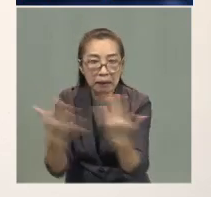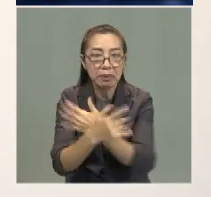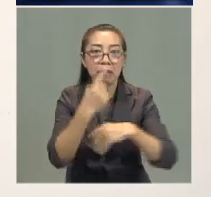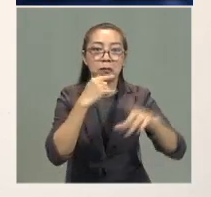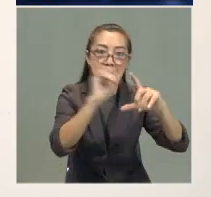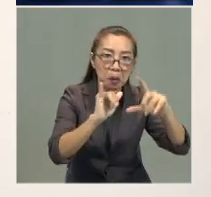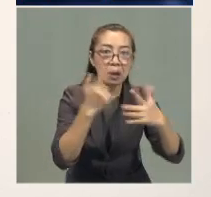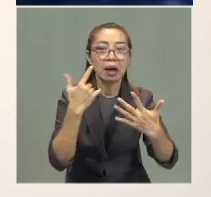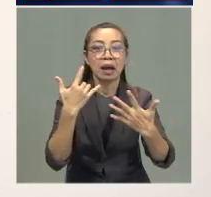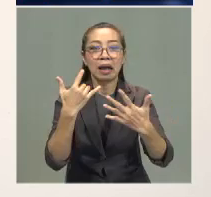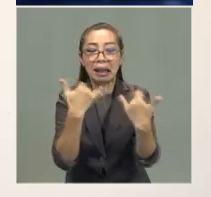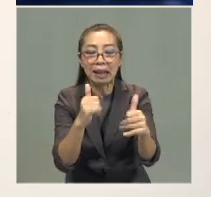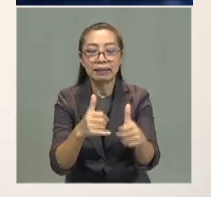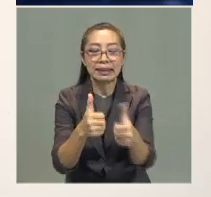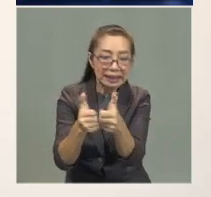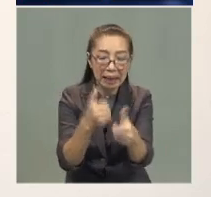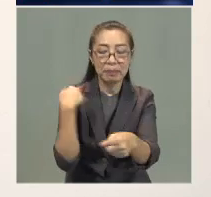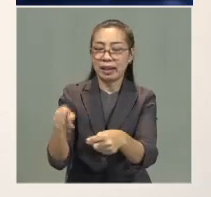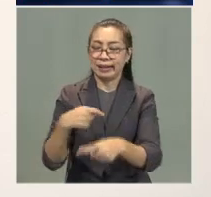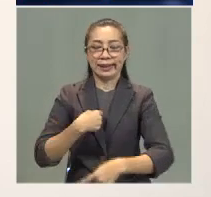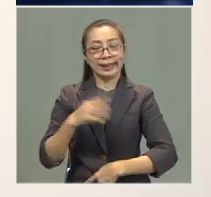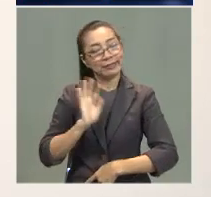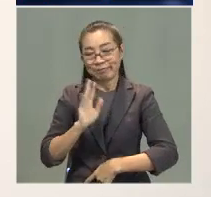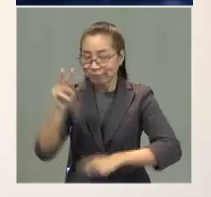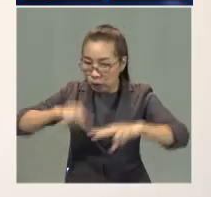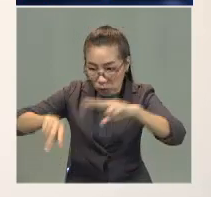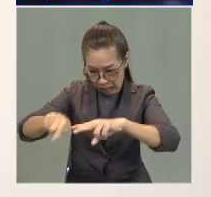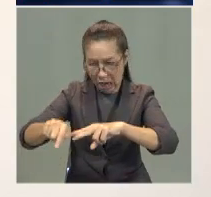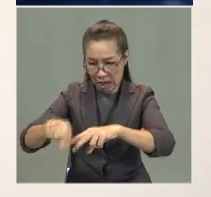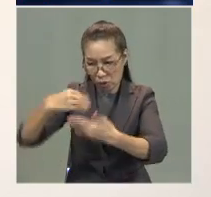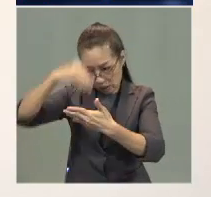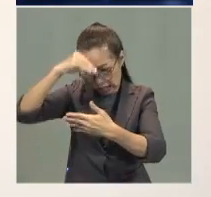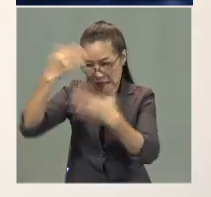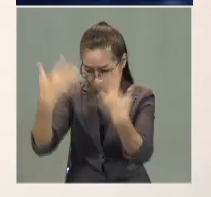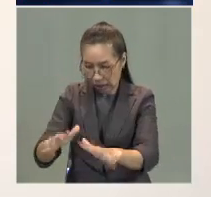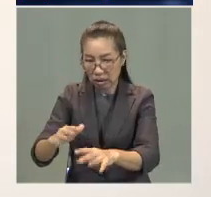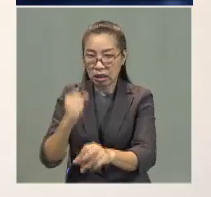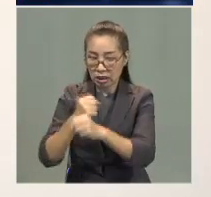มันก็ไม่ได้ก็คือต้องอย่างน้อยคือให้เขาเรียนให้เสร็จก่อนหรือคือเราต้องให้เขาอยู่กับเราพอเขาทำเส